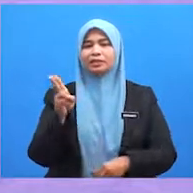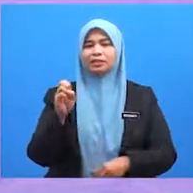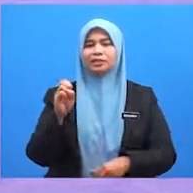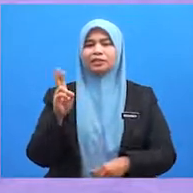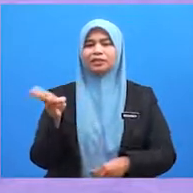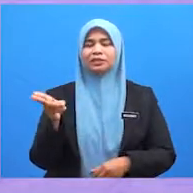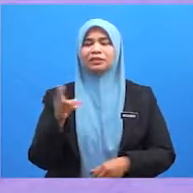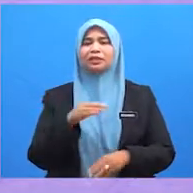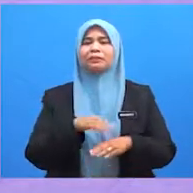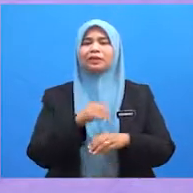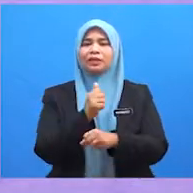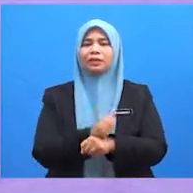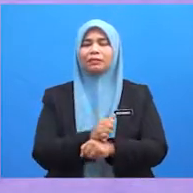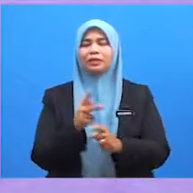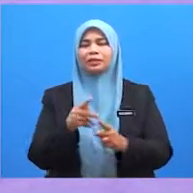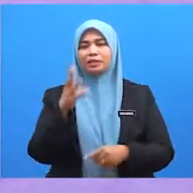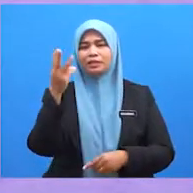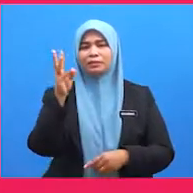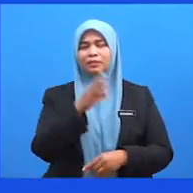hingga 17 Masihi.